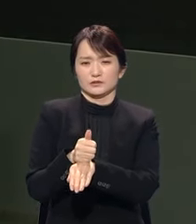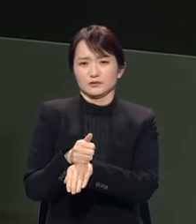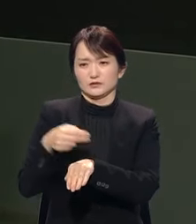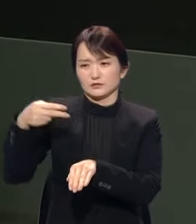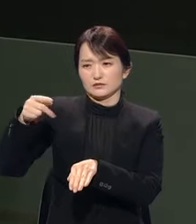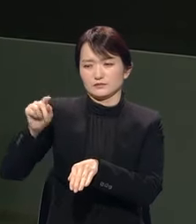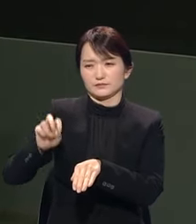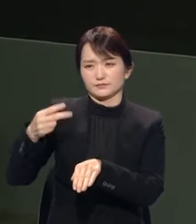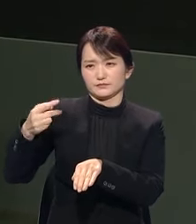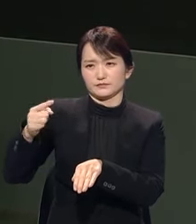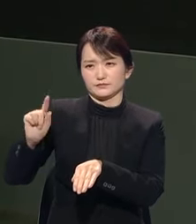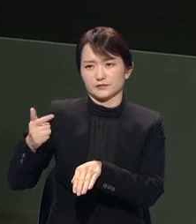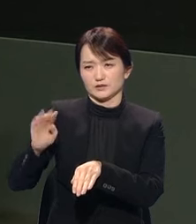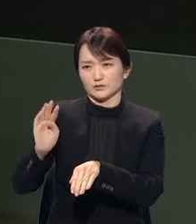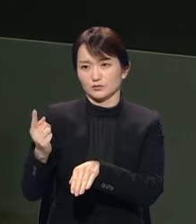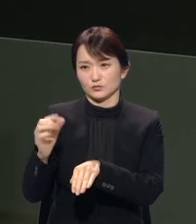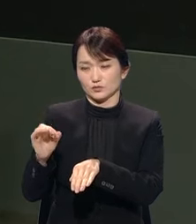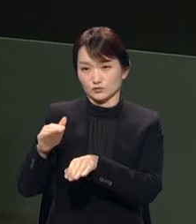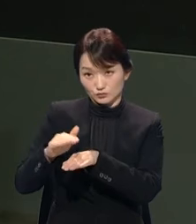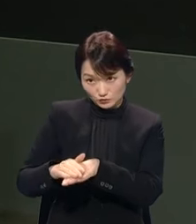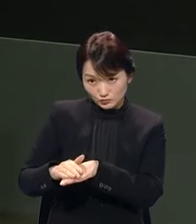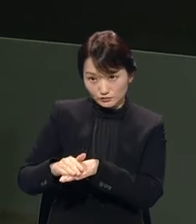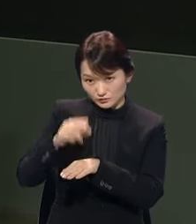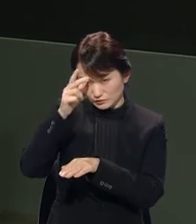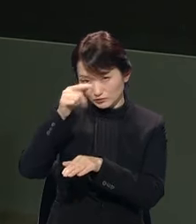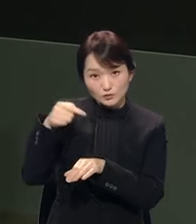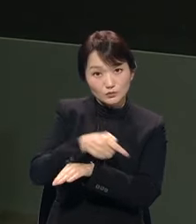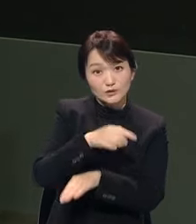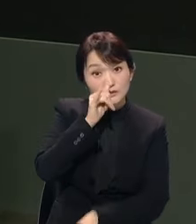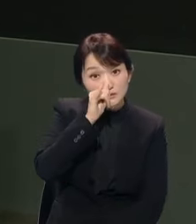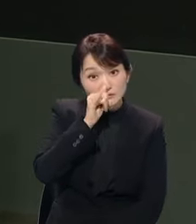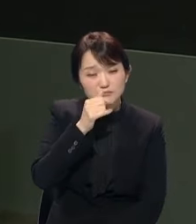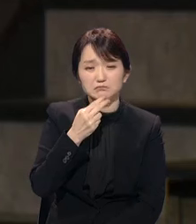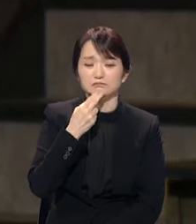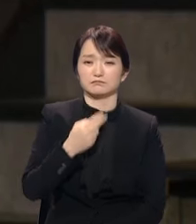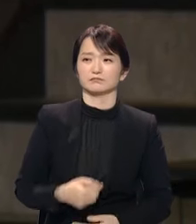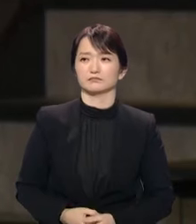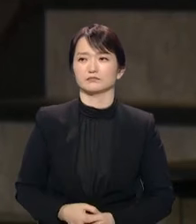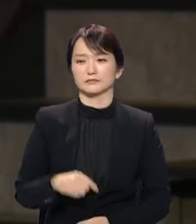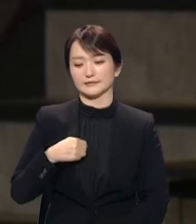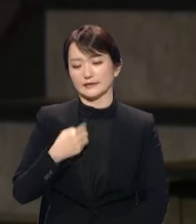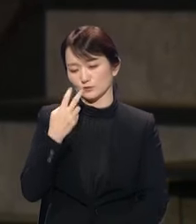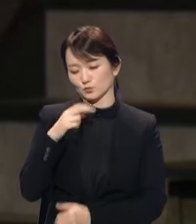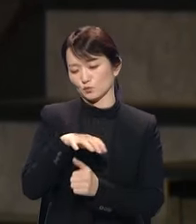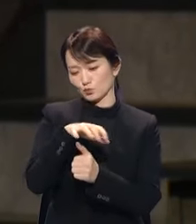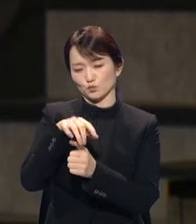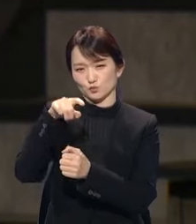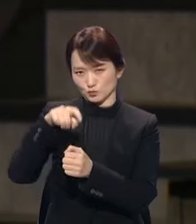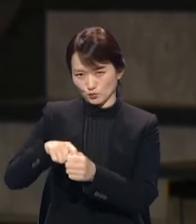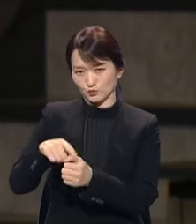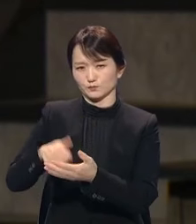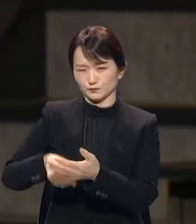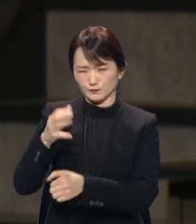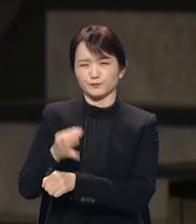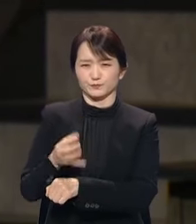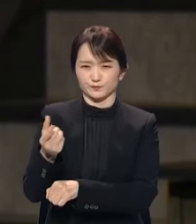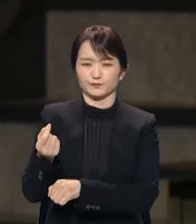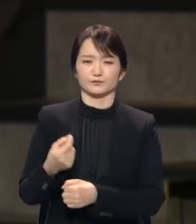분들이 경찰 뭐 이런 분들 말고 누가 있겠습니까? 아마 호신용으로 본인이 구입을 한 것 같습니다.